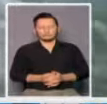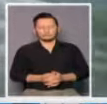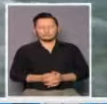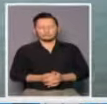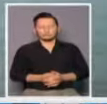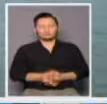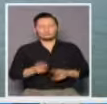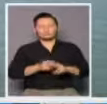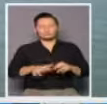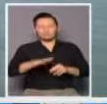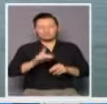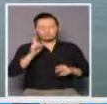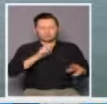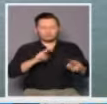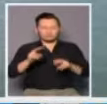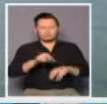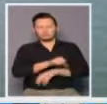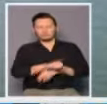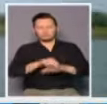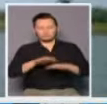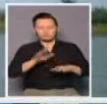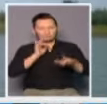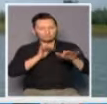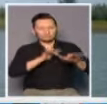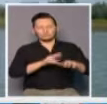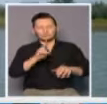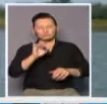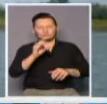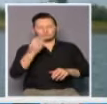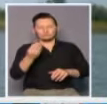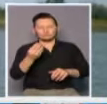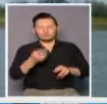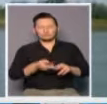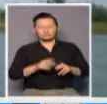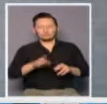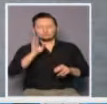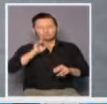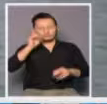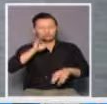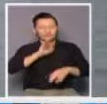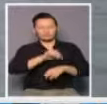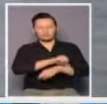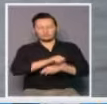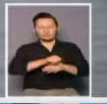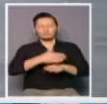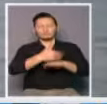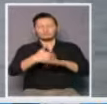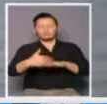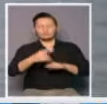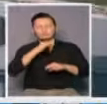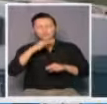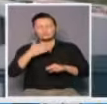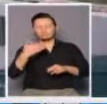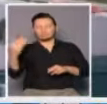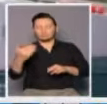Это побережье охраняют пограничники. Сейчас мы движемся по реке Кигач. Как вы знаете, одна ее часть относится к российской